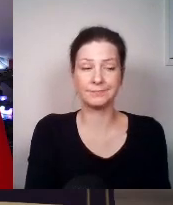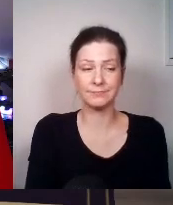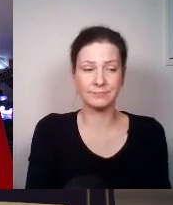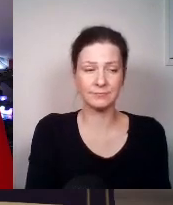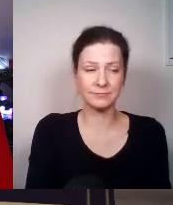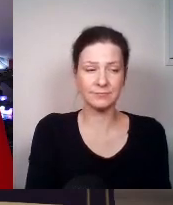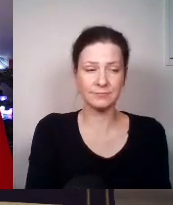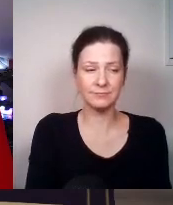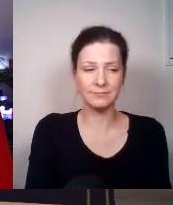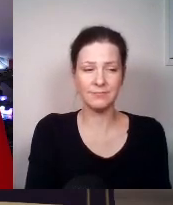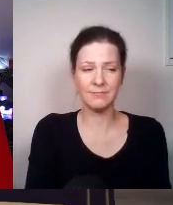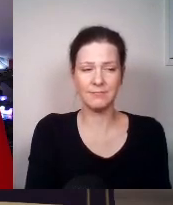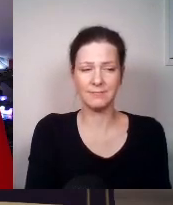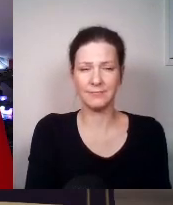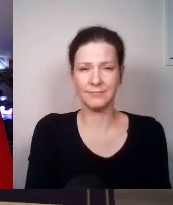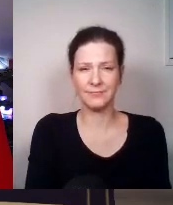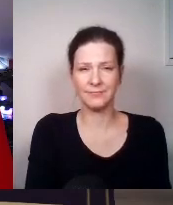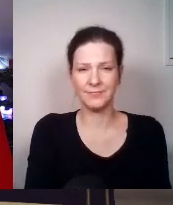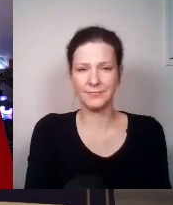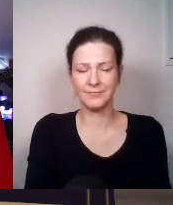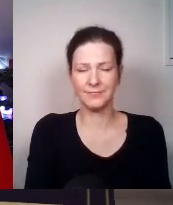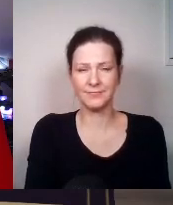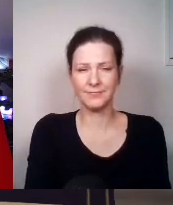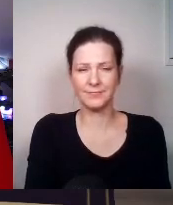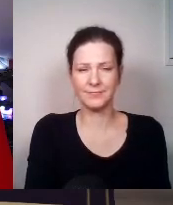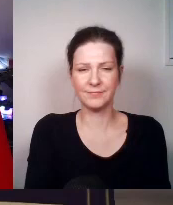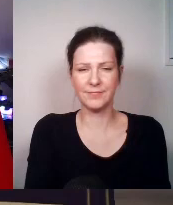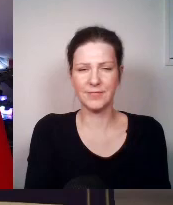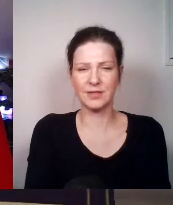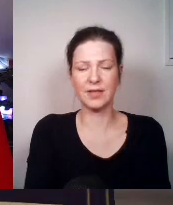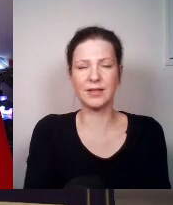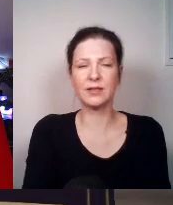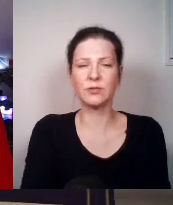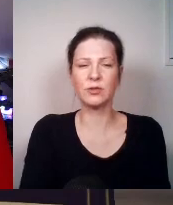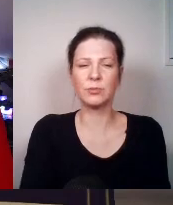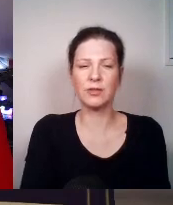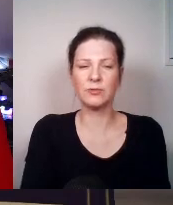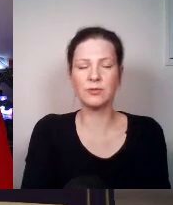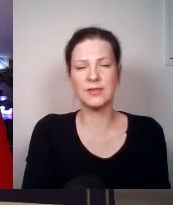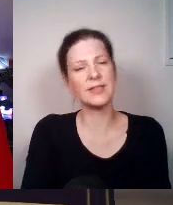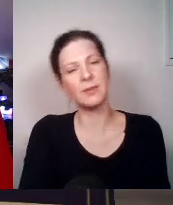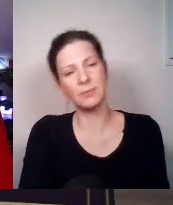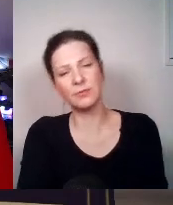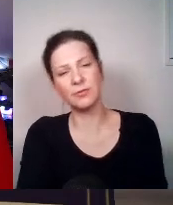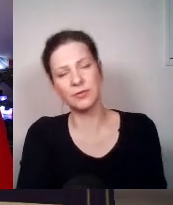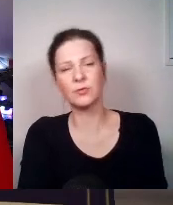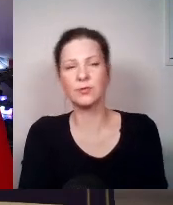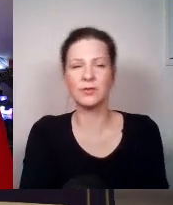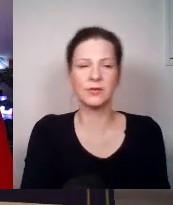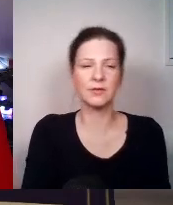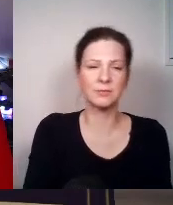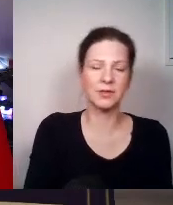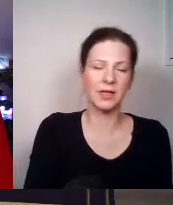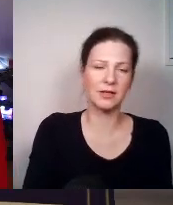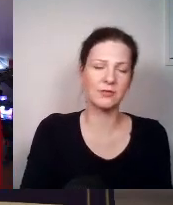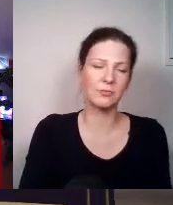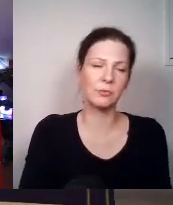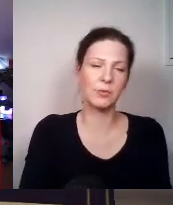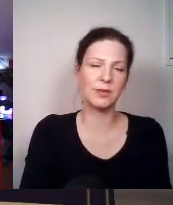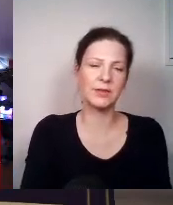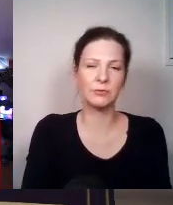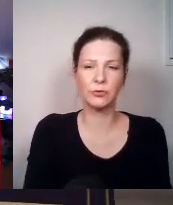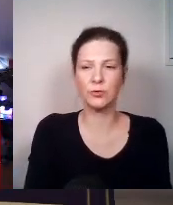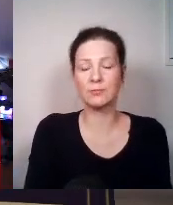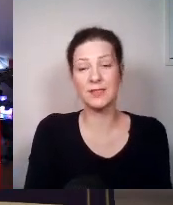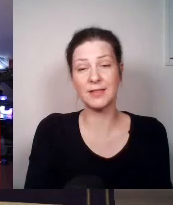emotionsarm. Okay. Das ist gerade eher so die Überlegung, dass da 2 Briefe sind und die